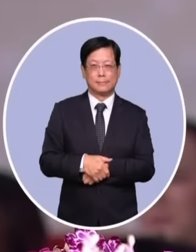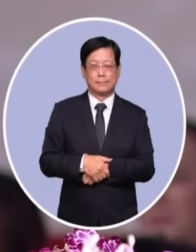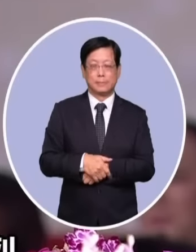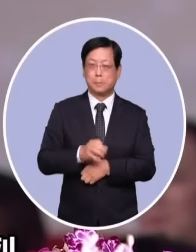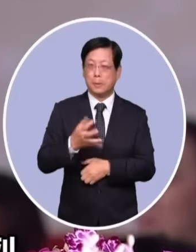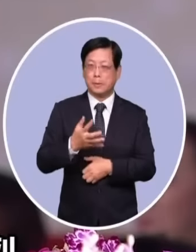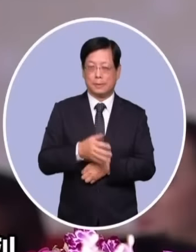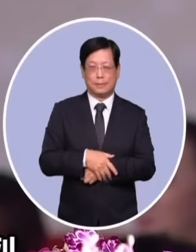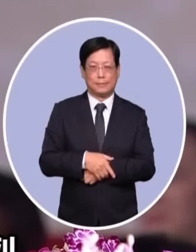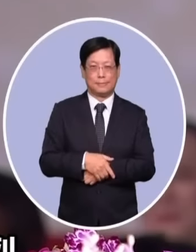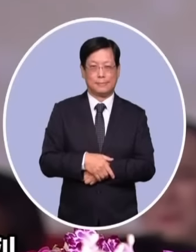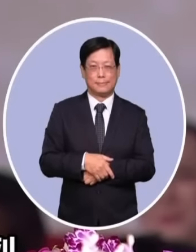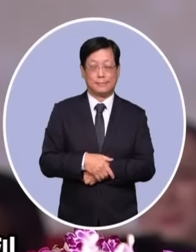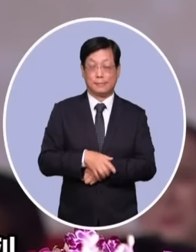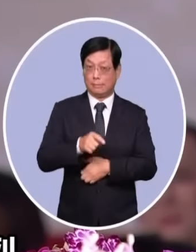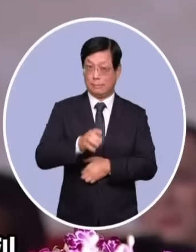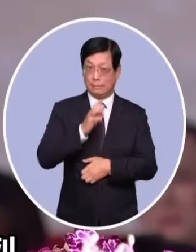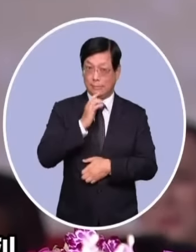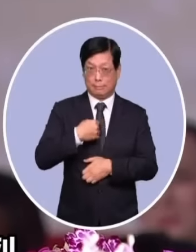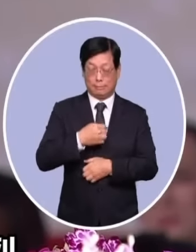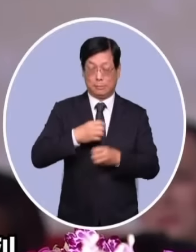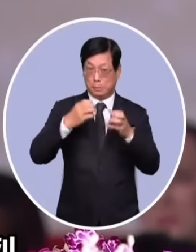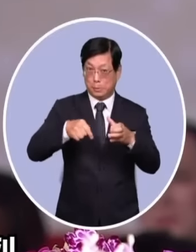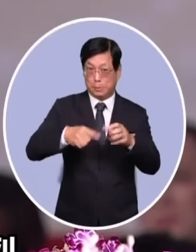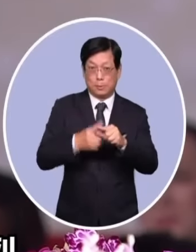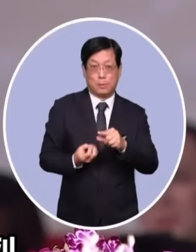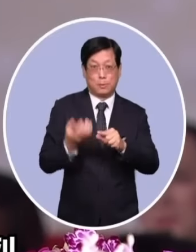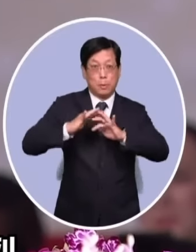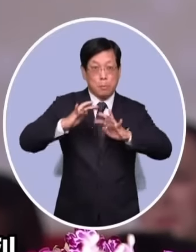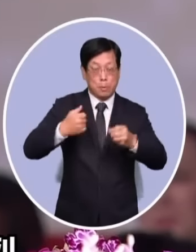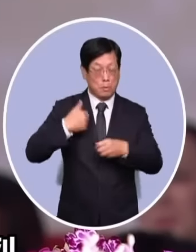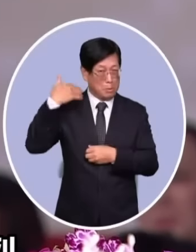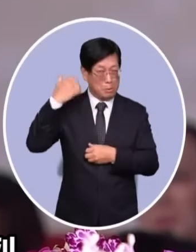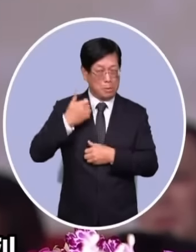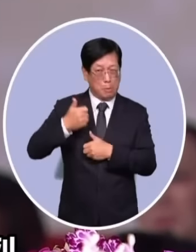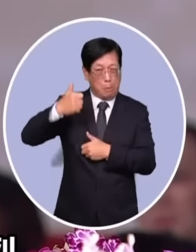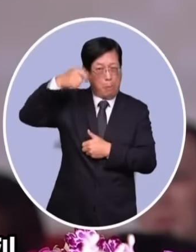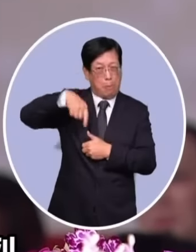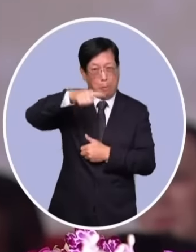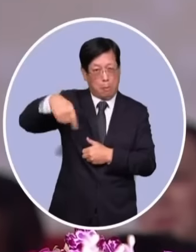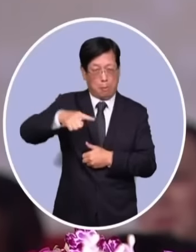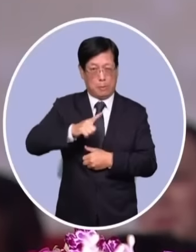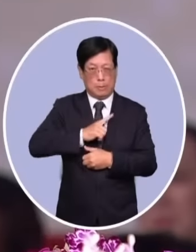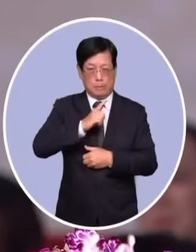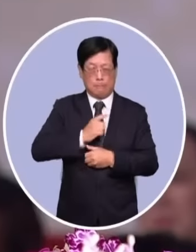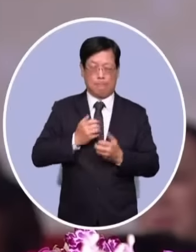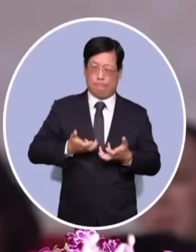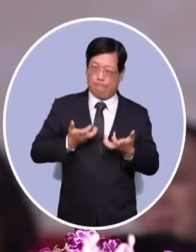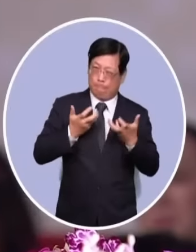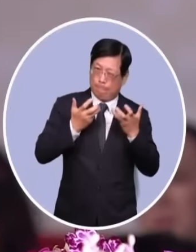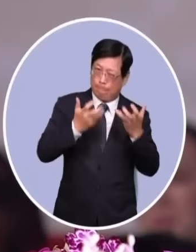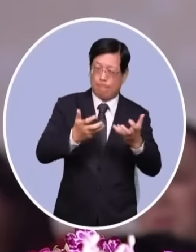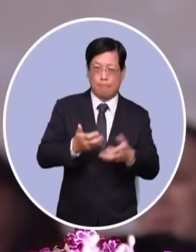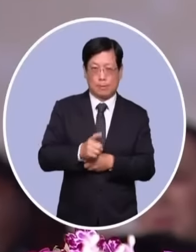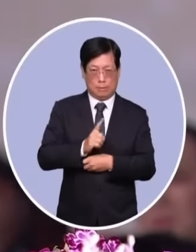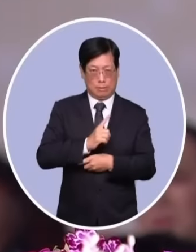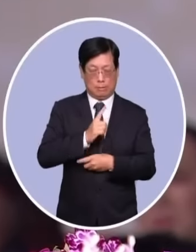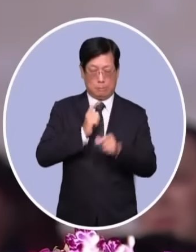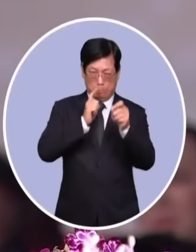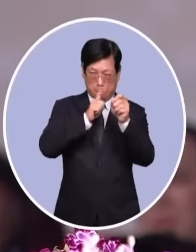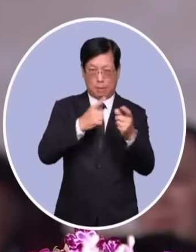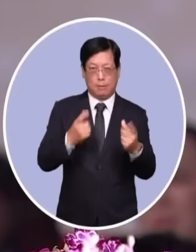因为这正是创建中华民国的先烈抛头颅洒热血所秉